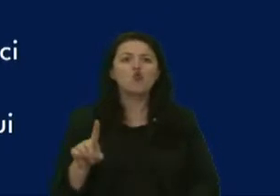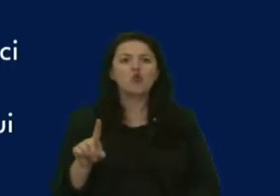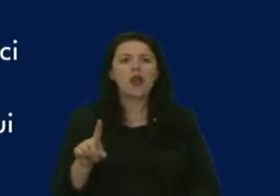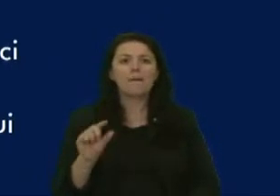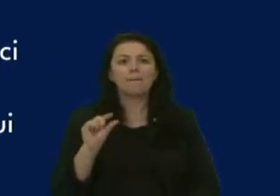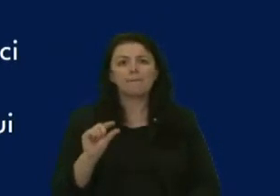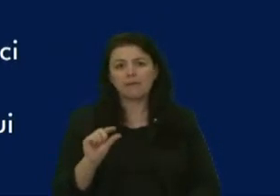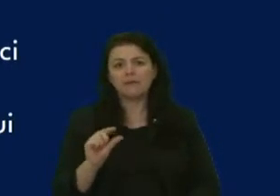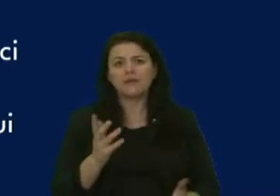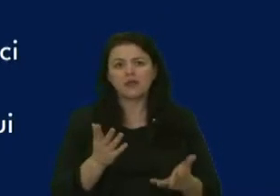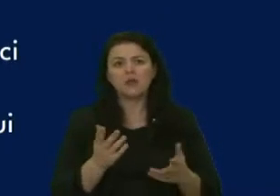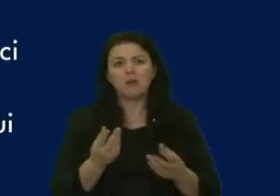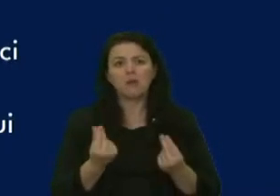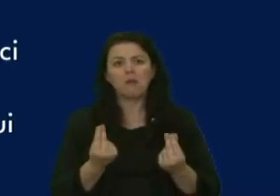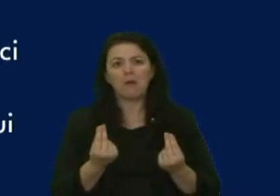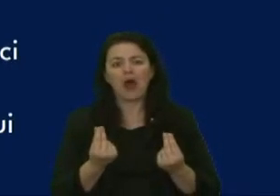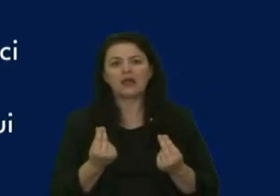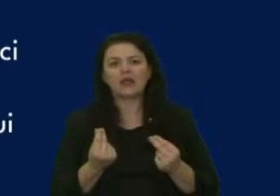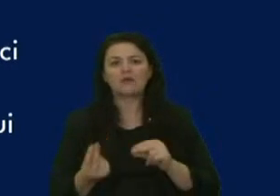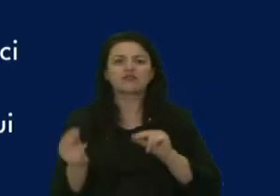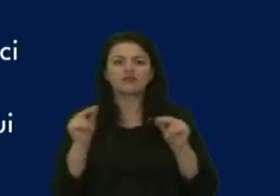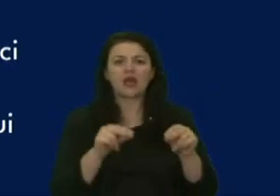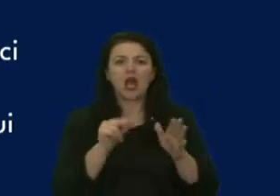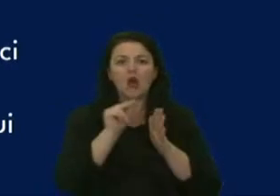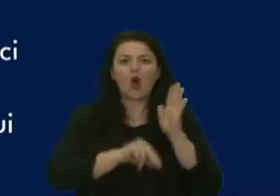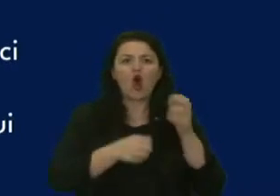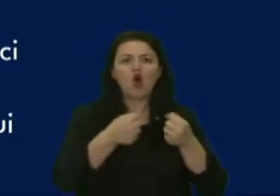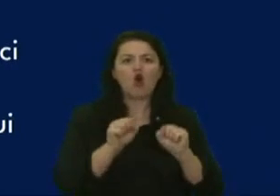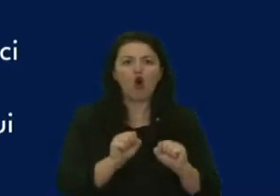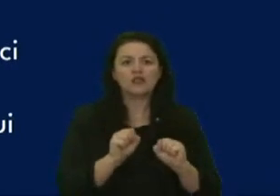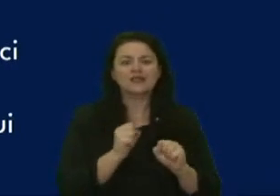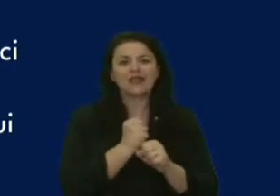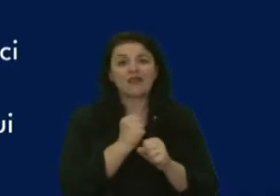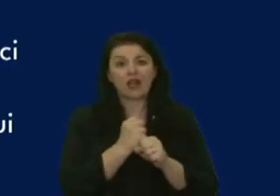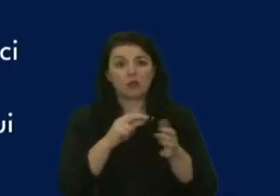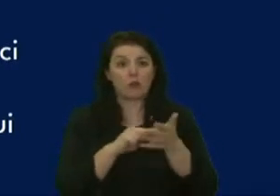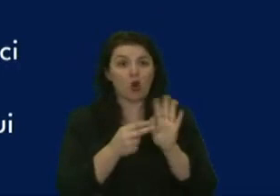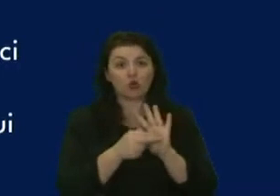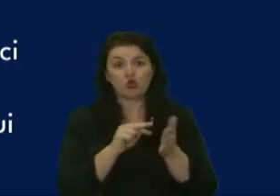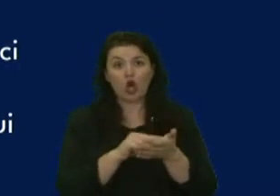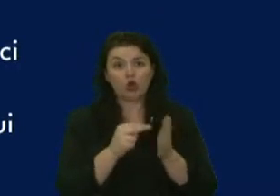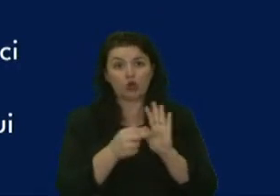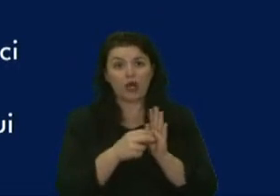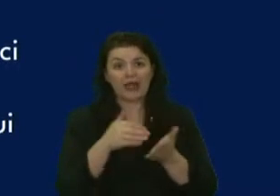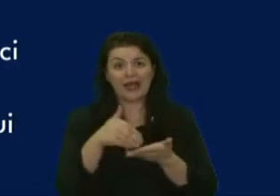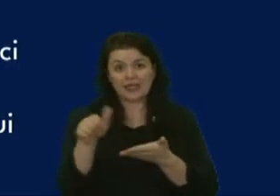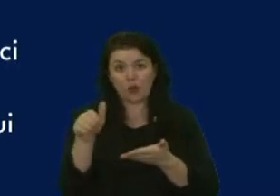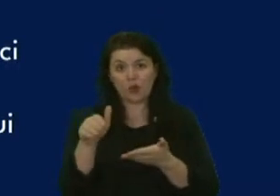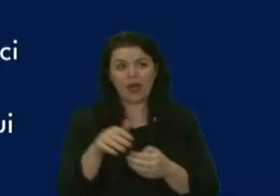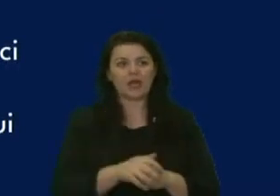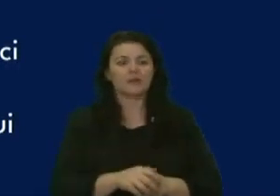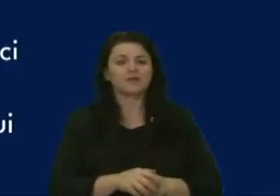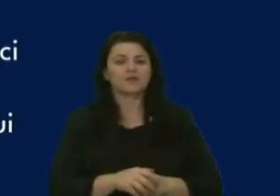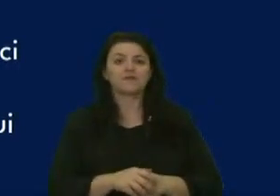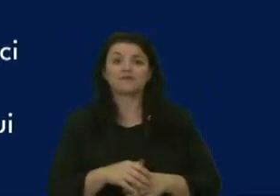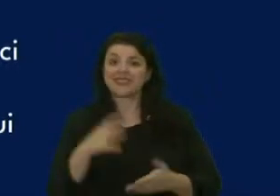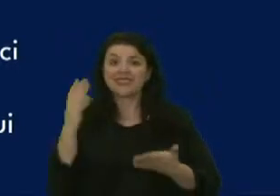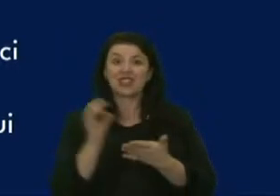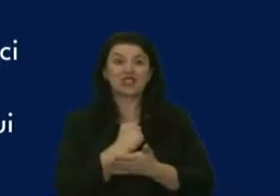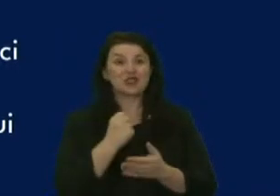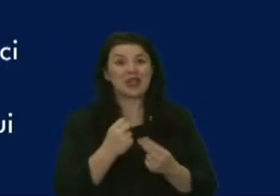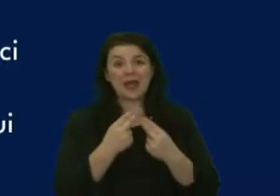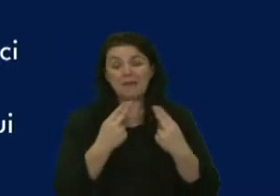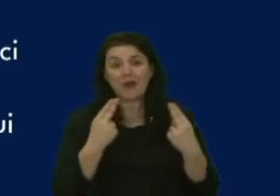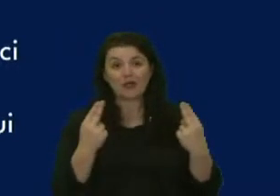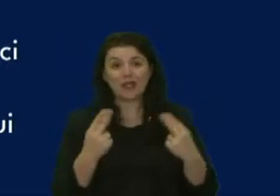minim până când banii veniți se consemnează în cont și se încheie procedura de ă de expropiere Deci Iată un câștig important